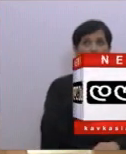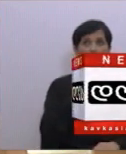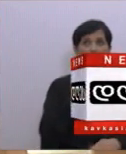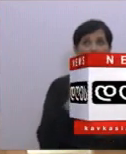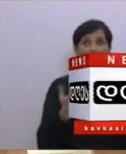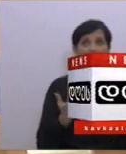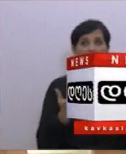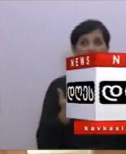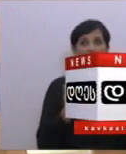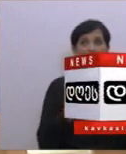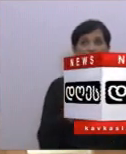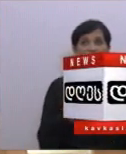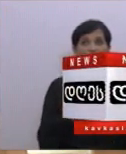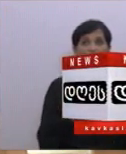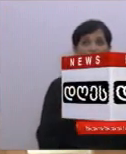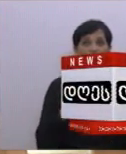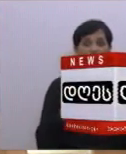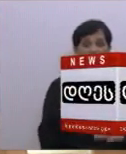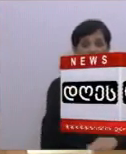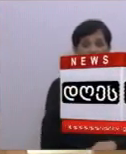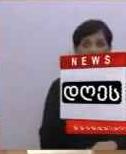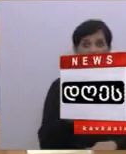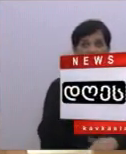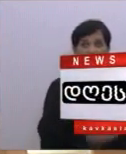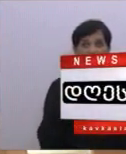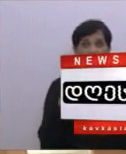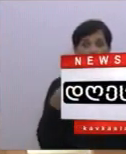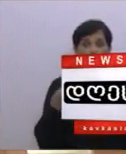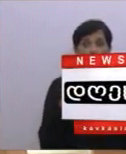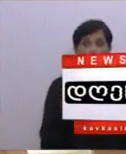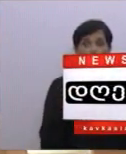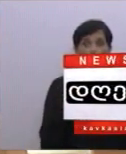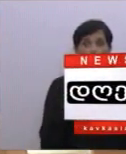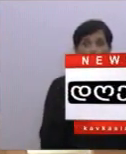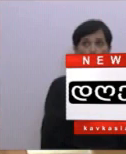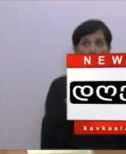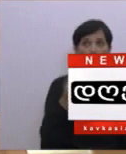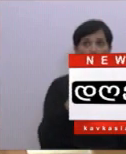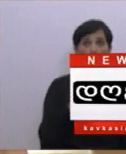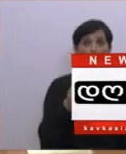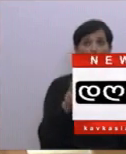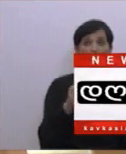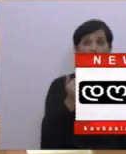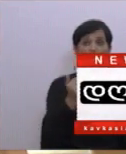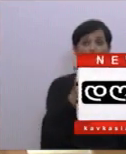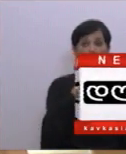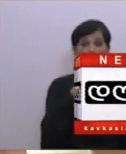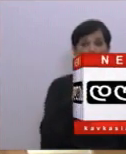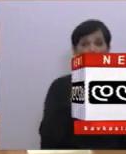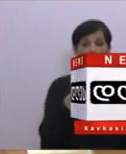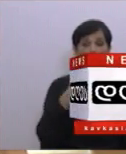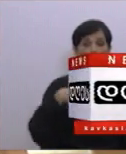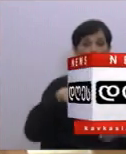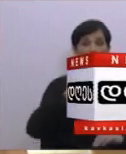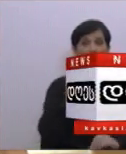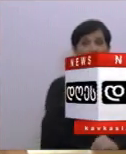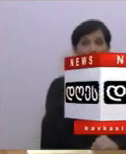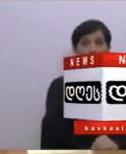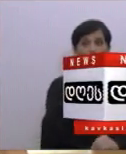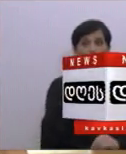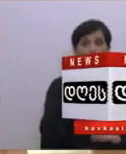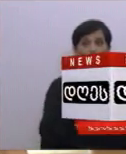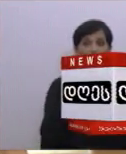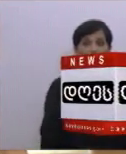არის მინისტრი თავის გუნდთან ერთად, რომლის მინისტრობის პერიოდში ქვეყნის ეკონომიკა